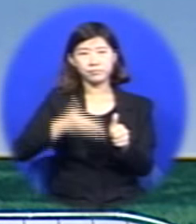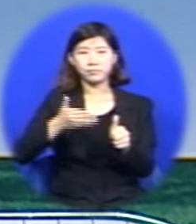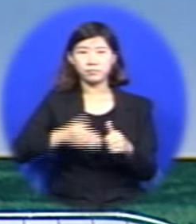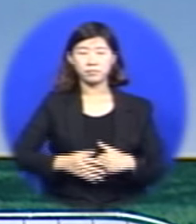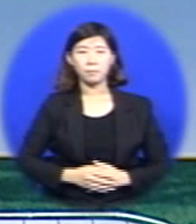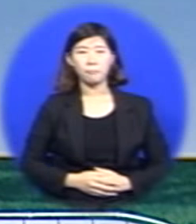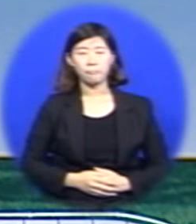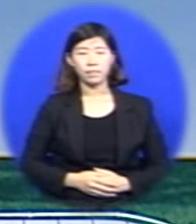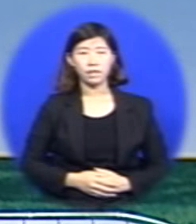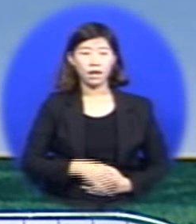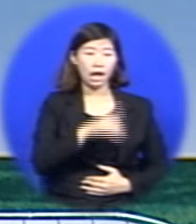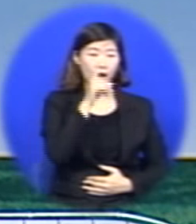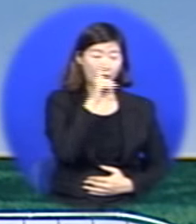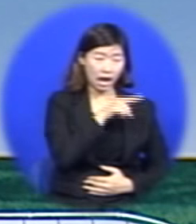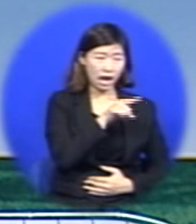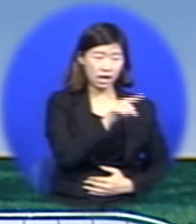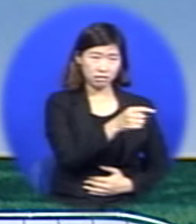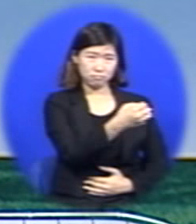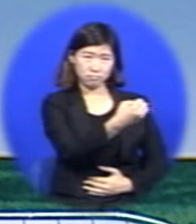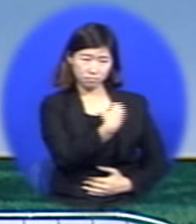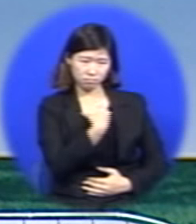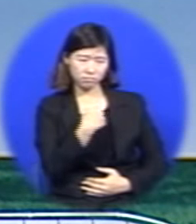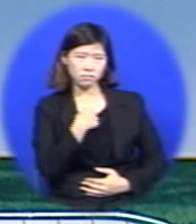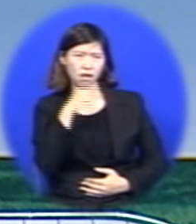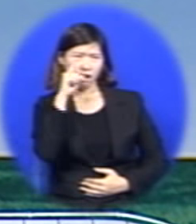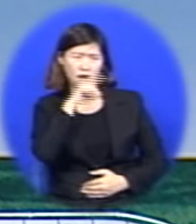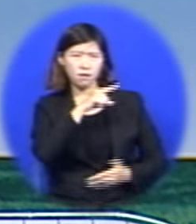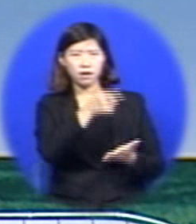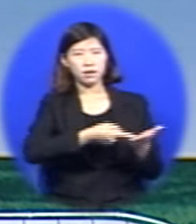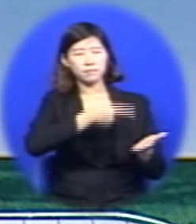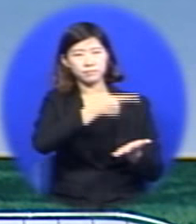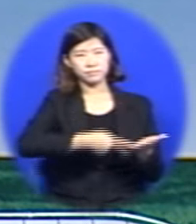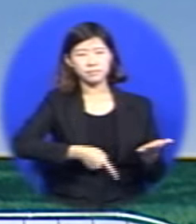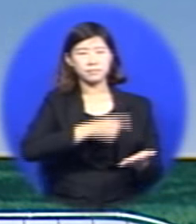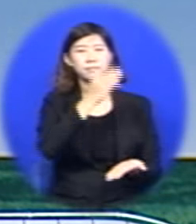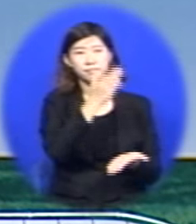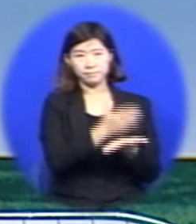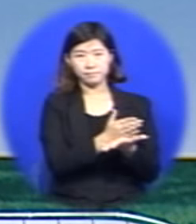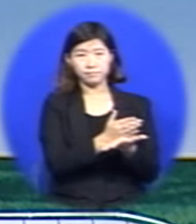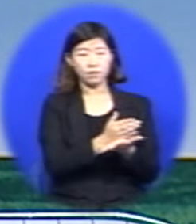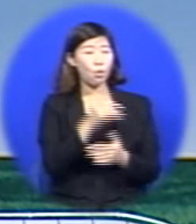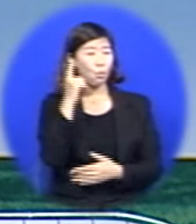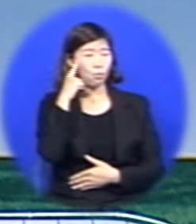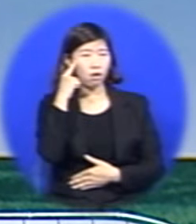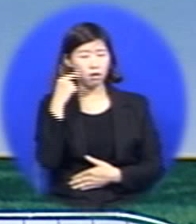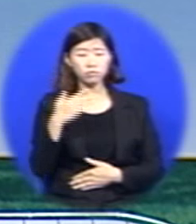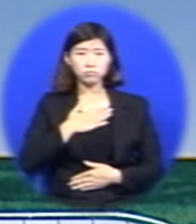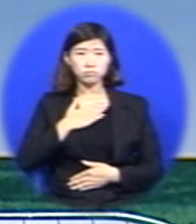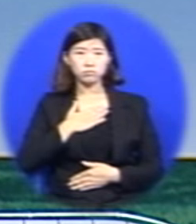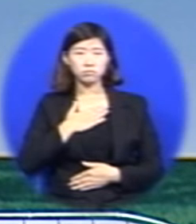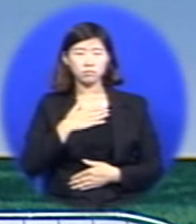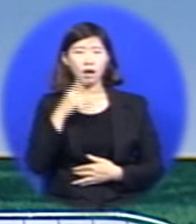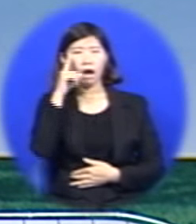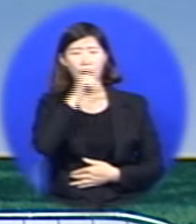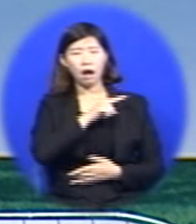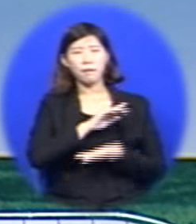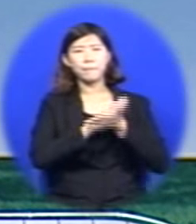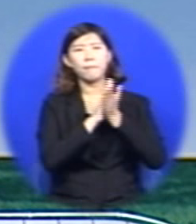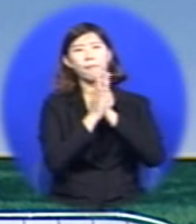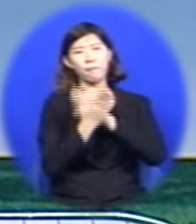악을 악으로 갚지 말라고 하는 이유는 우리가 같이 악해지기 때문입니다.